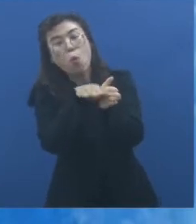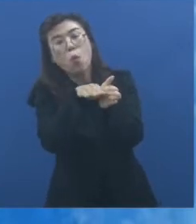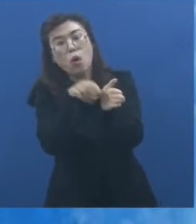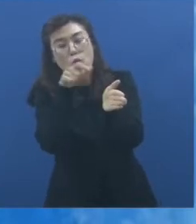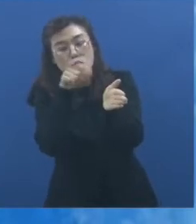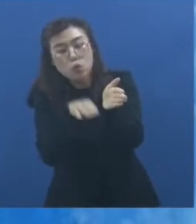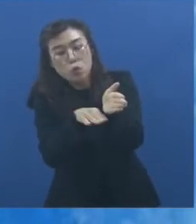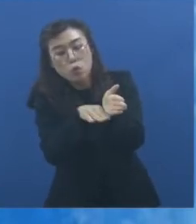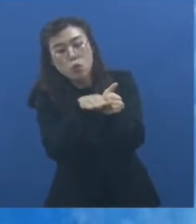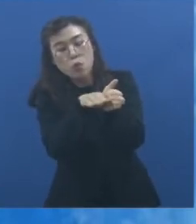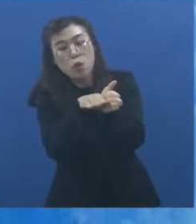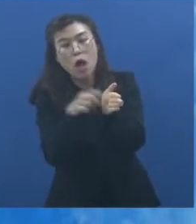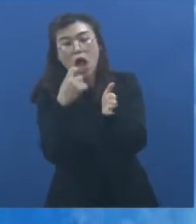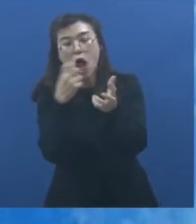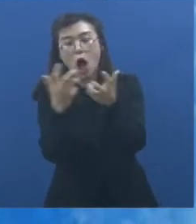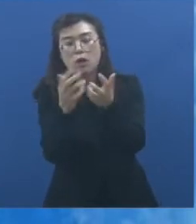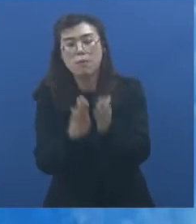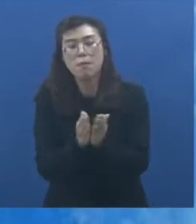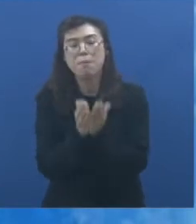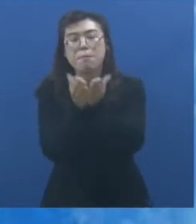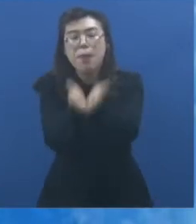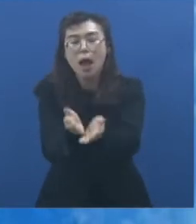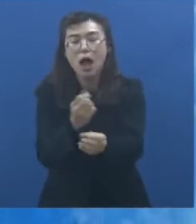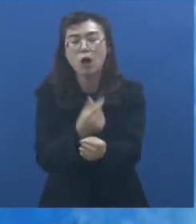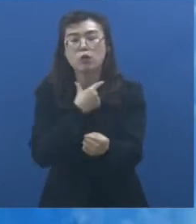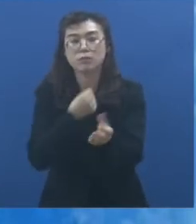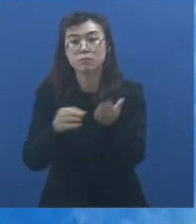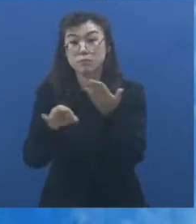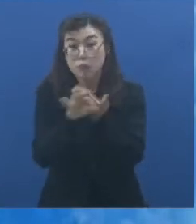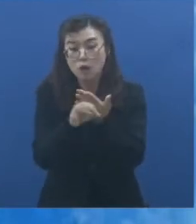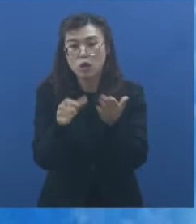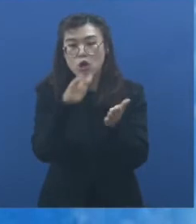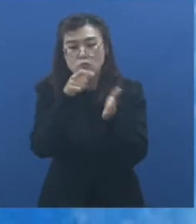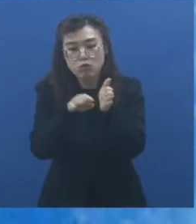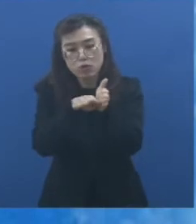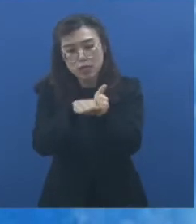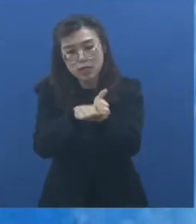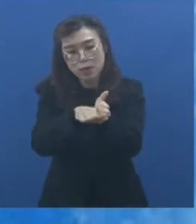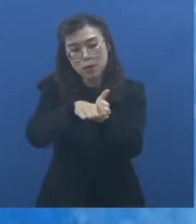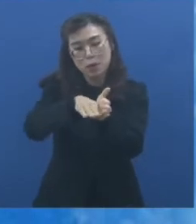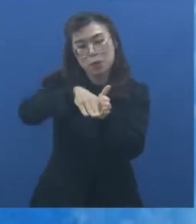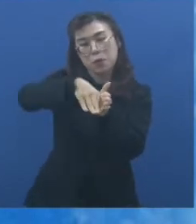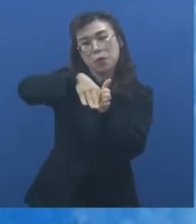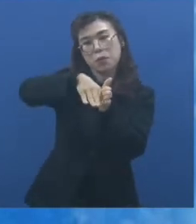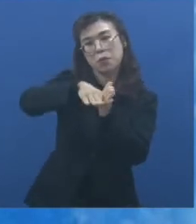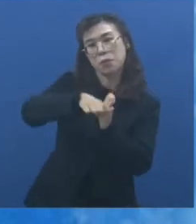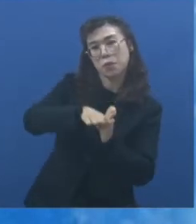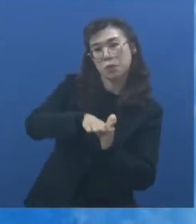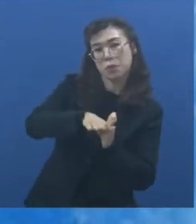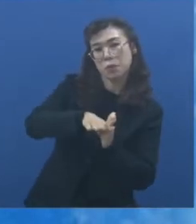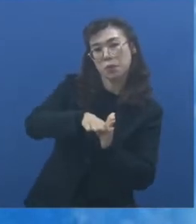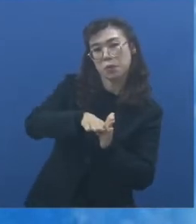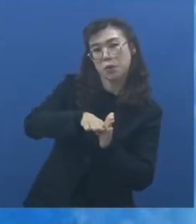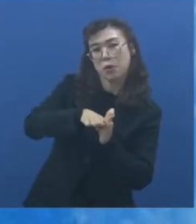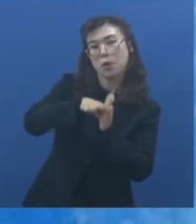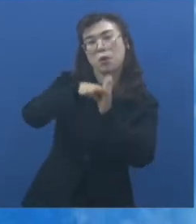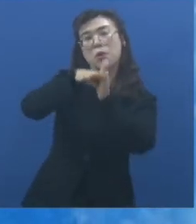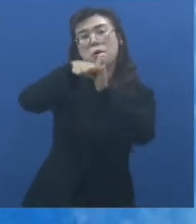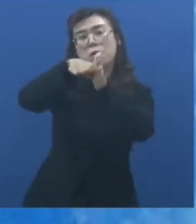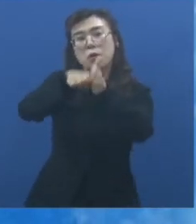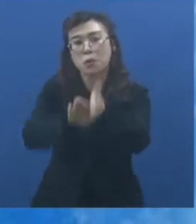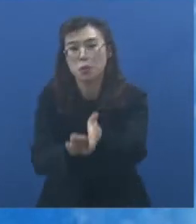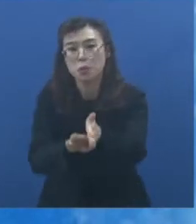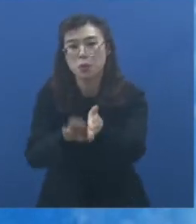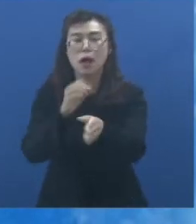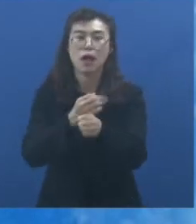생각이 되면 물이 뒷부분으로 좀 가는 거예요 그래서 애 앞부분이 발짝 들려서 거 얼음이 올라타기 쉽게